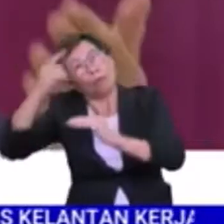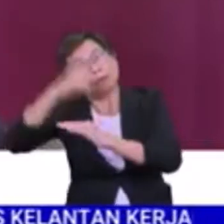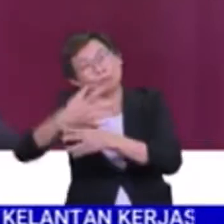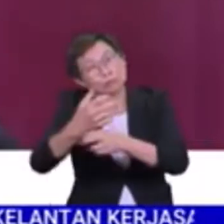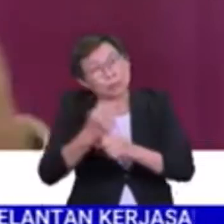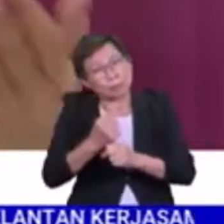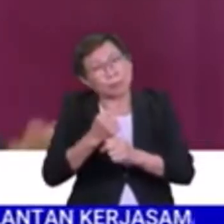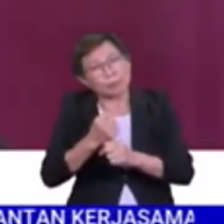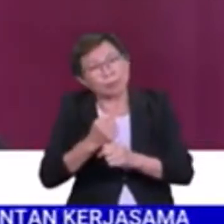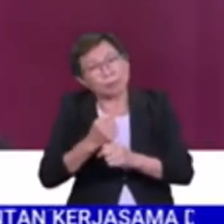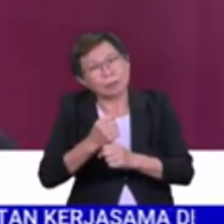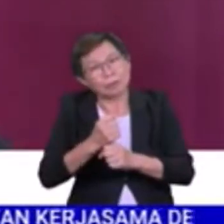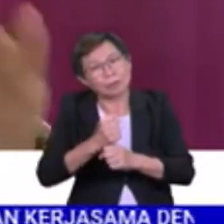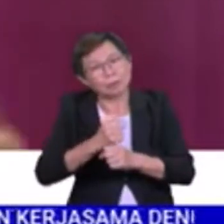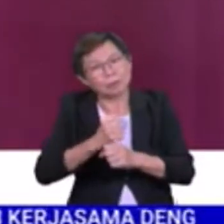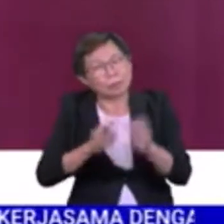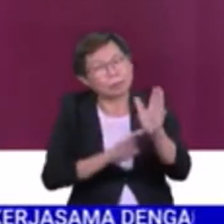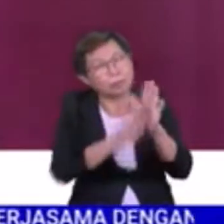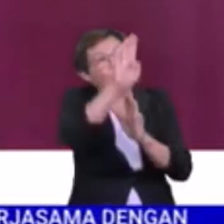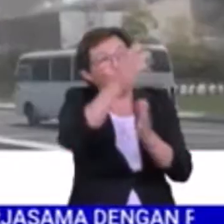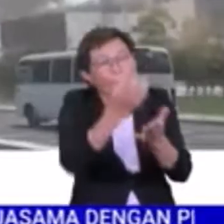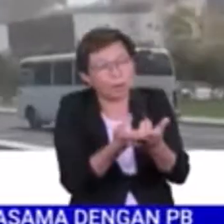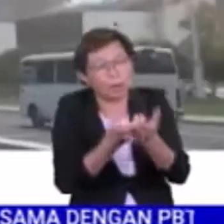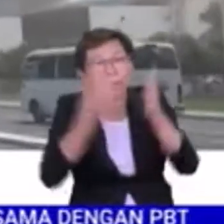dapat menjana ekonomi negara seterusnya.